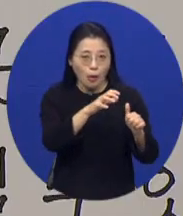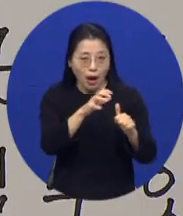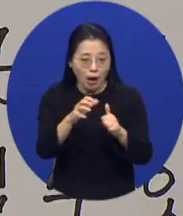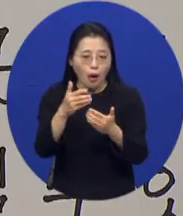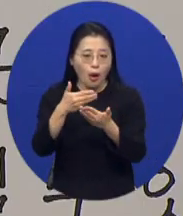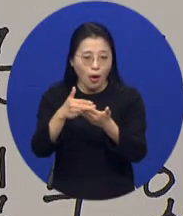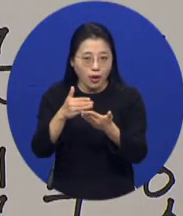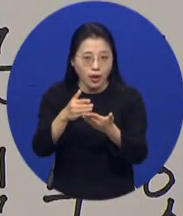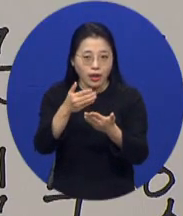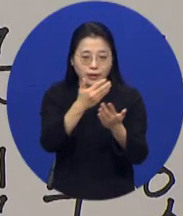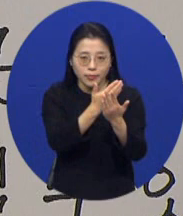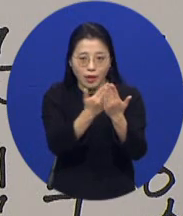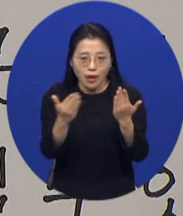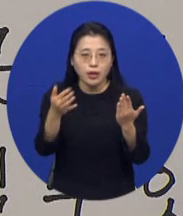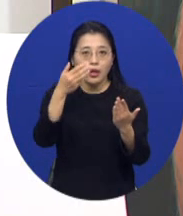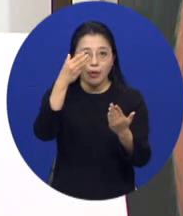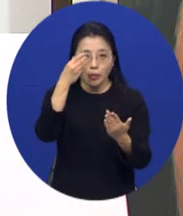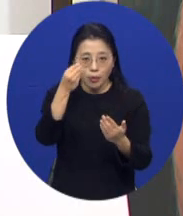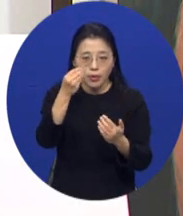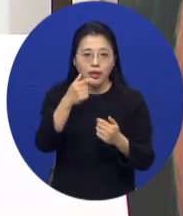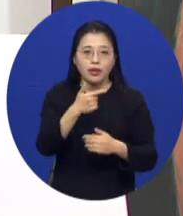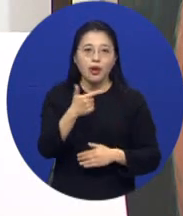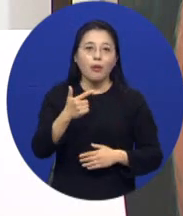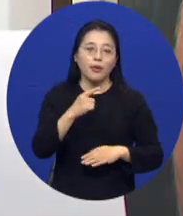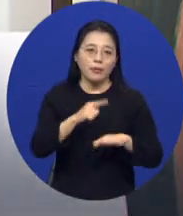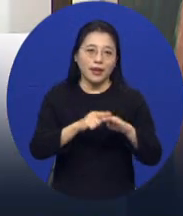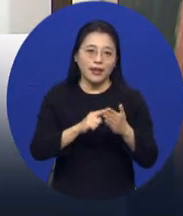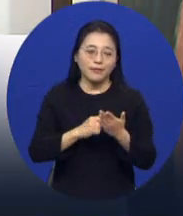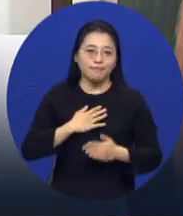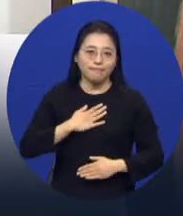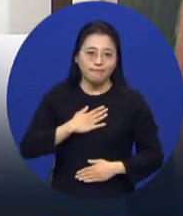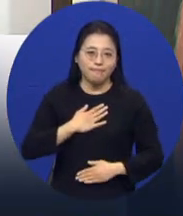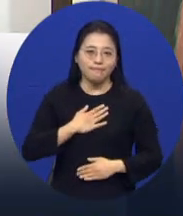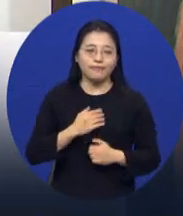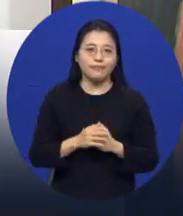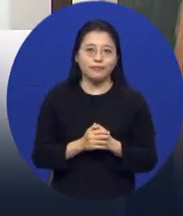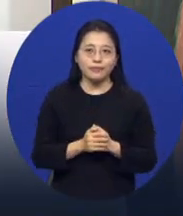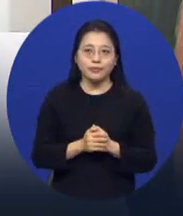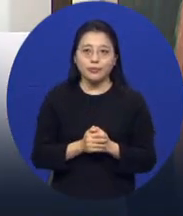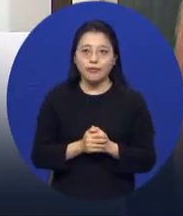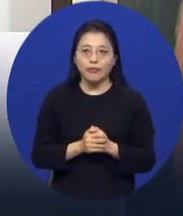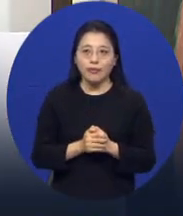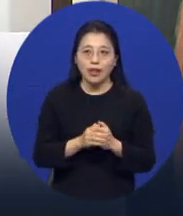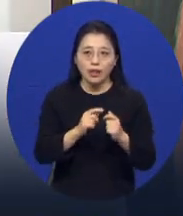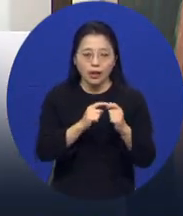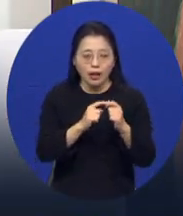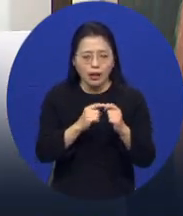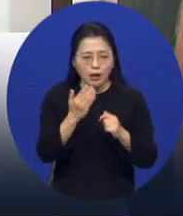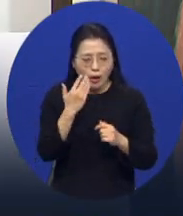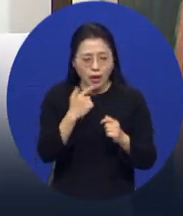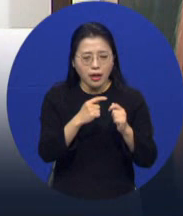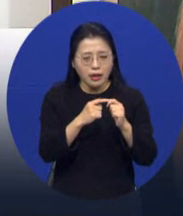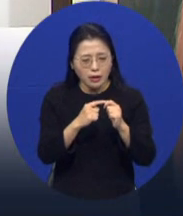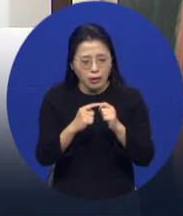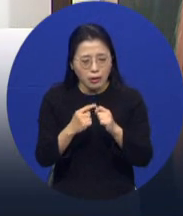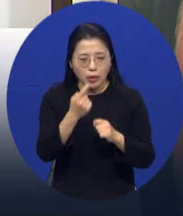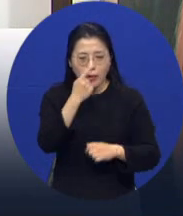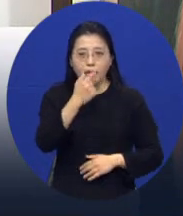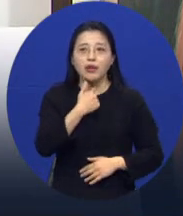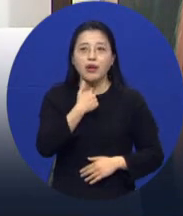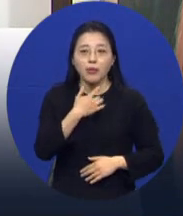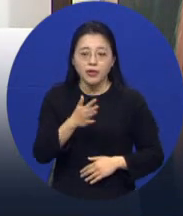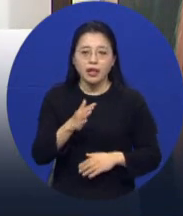보니 마음이 뿌듯합니다 그래도 배워도 못하고 했는데 어떻게 이렇게 글을 배아가 이리 했나 싶으면